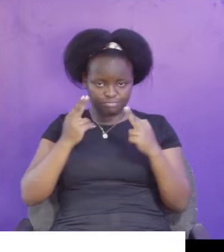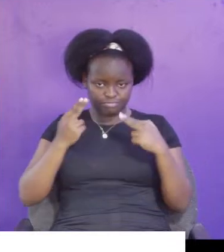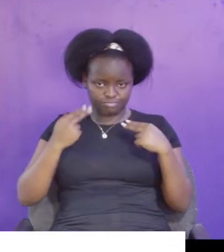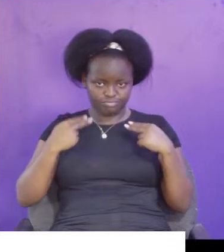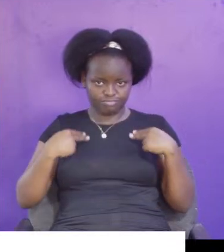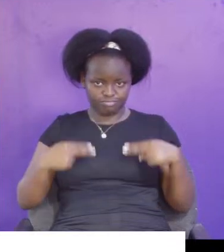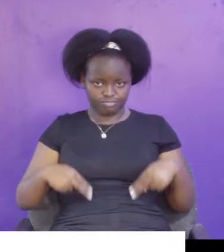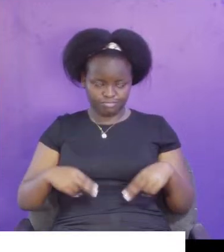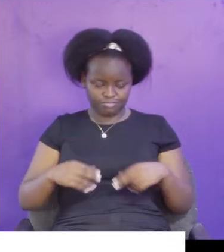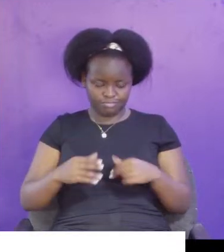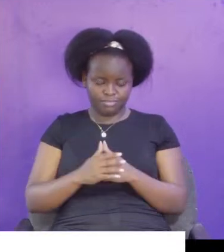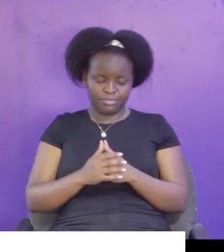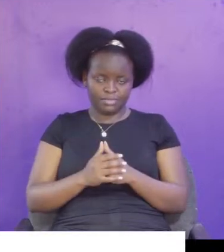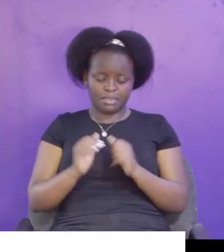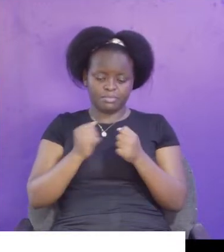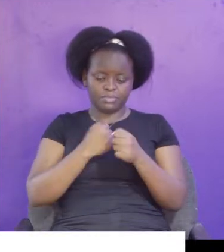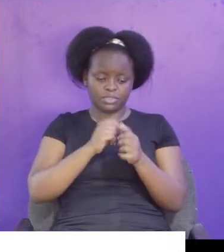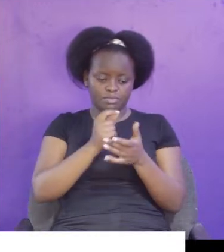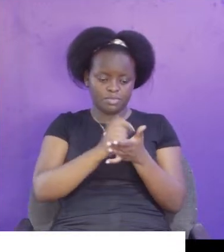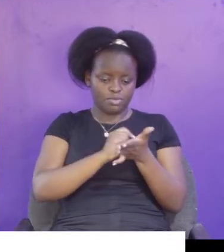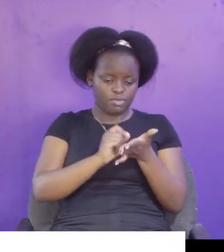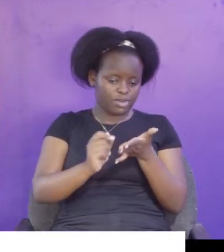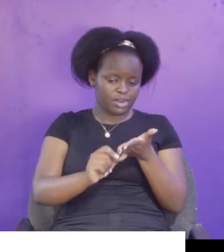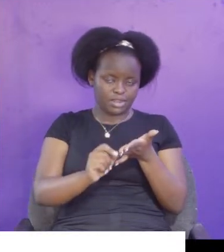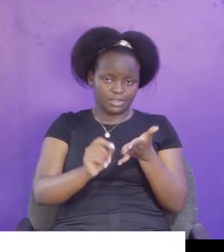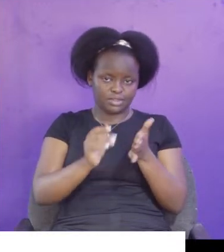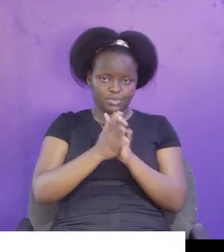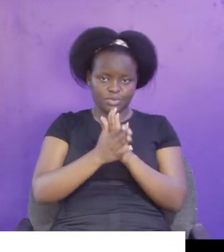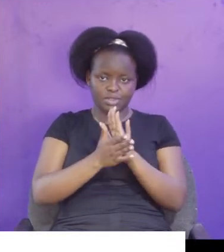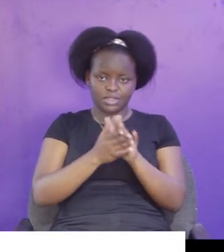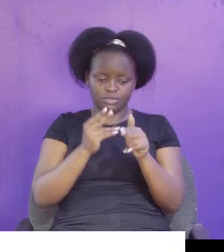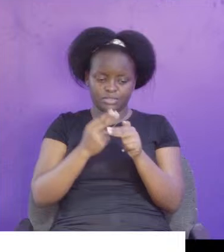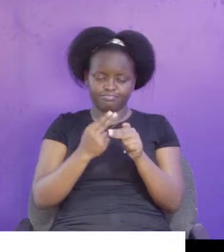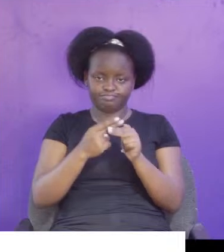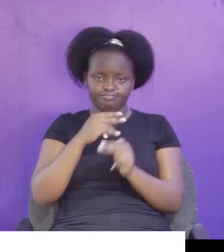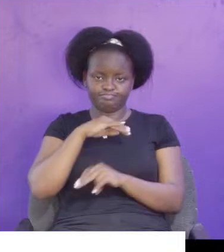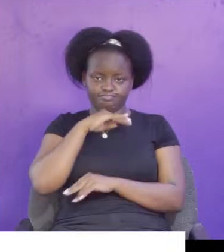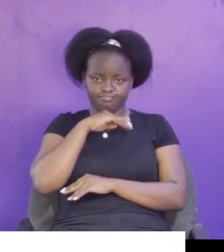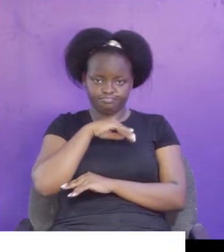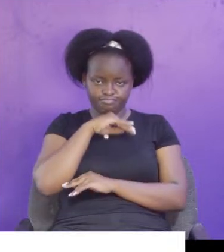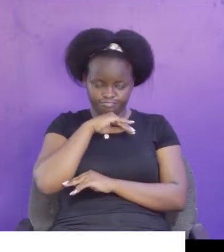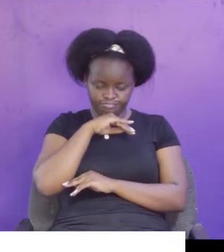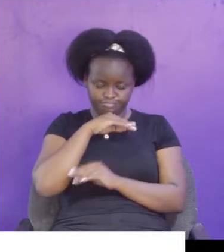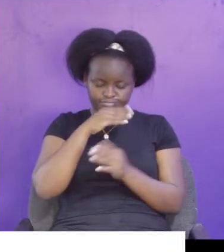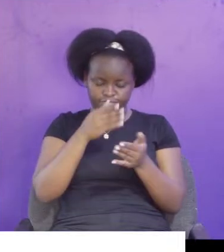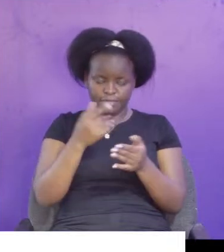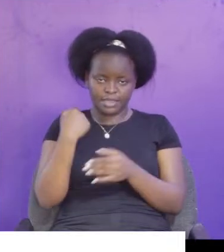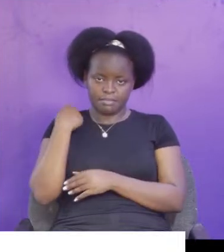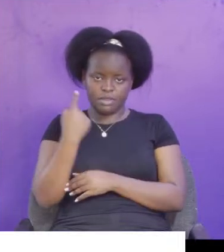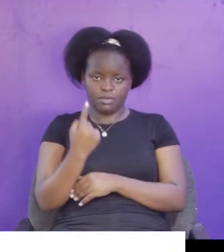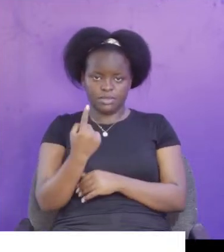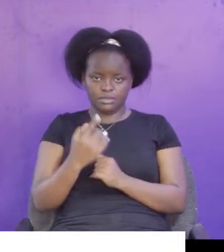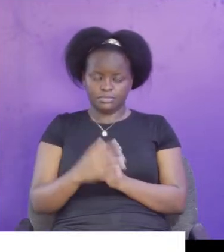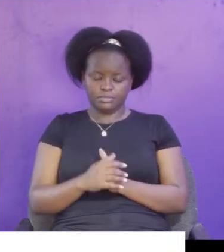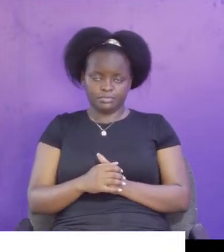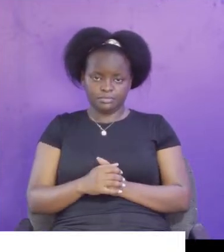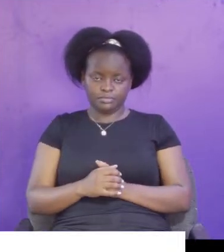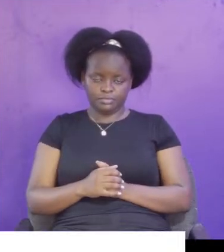haiwezi iandikwe bila jina ya Raila Amolo Odinga kuwa nambari moja.